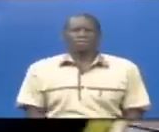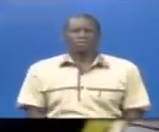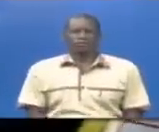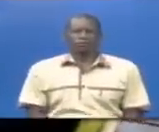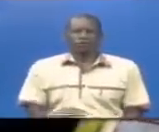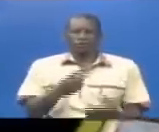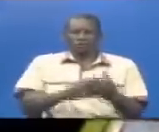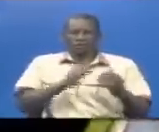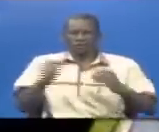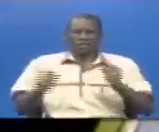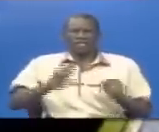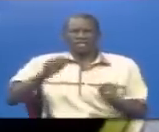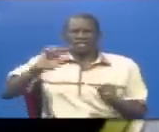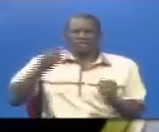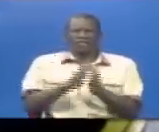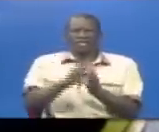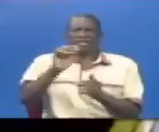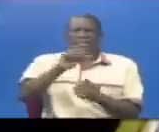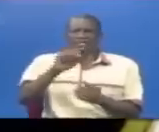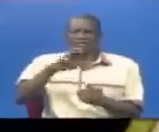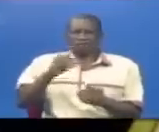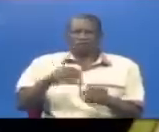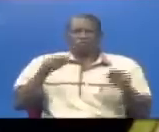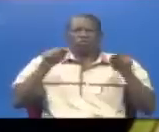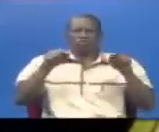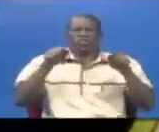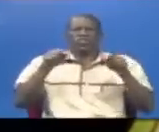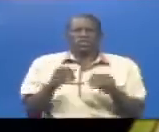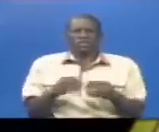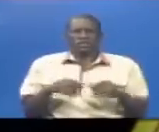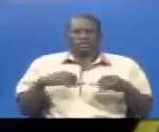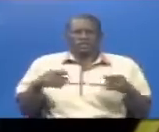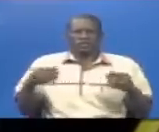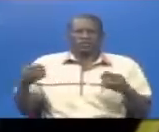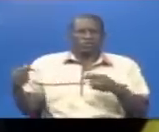pande zote mbili, Kenya Kwanza na Azimio, wote wakizushiana, wakiletana juu,